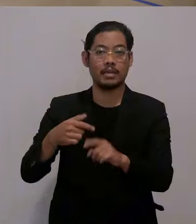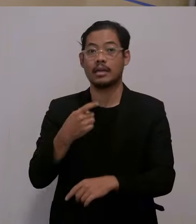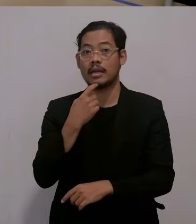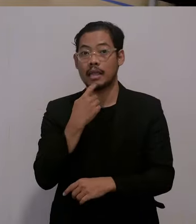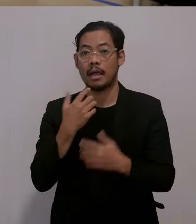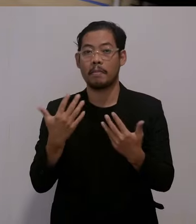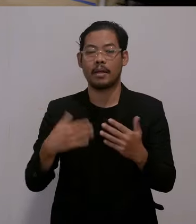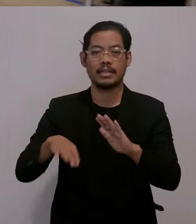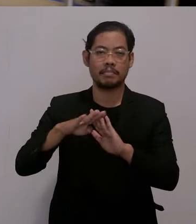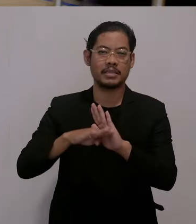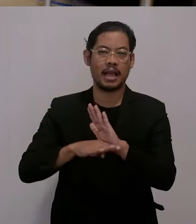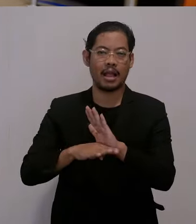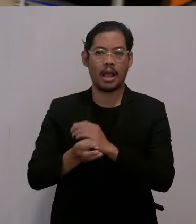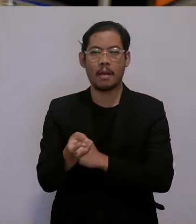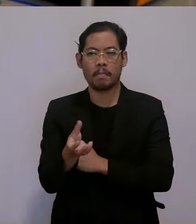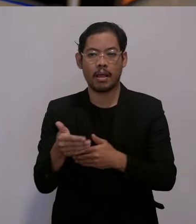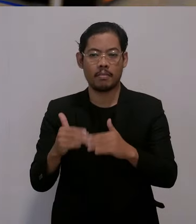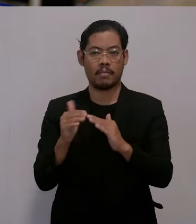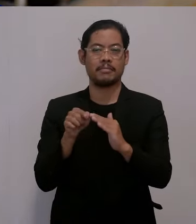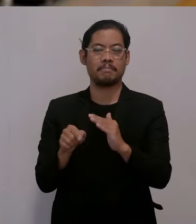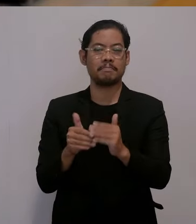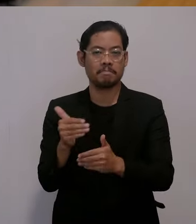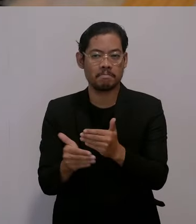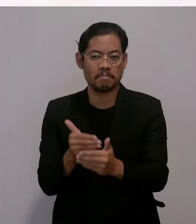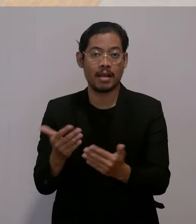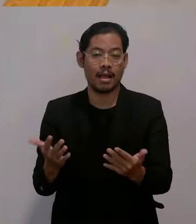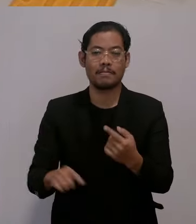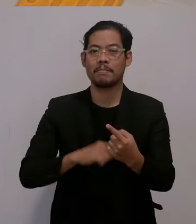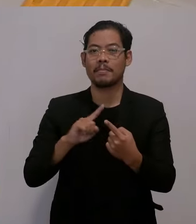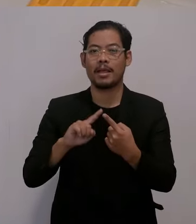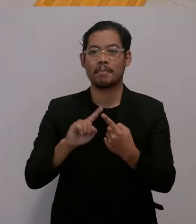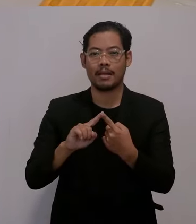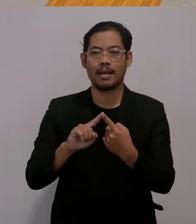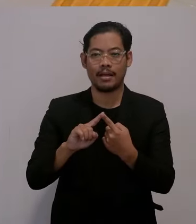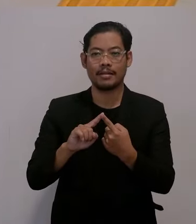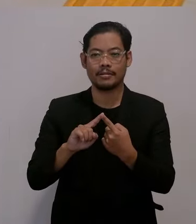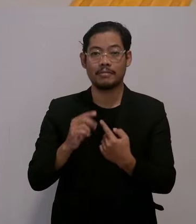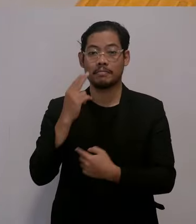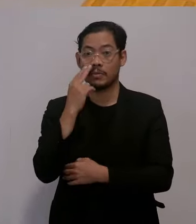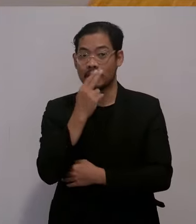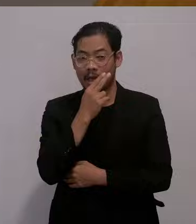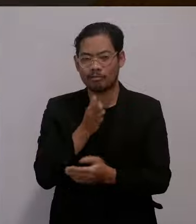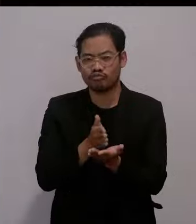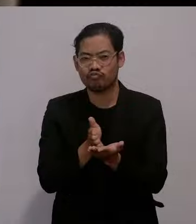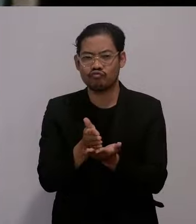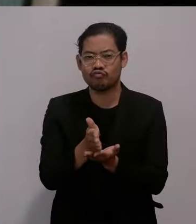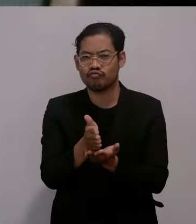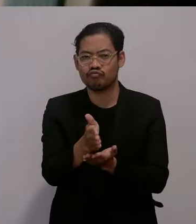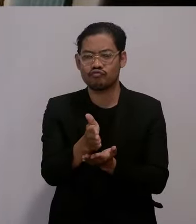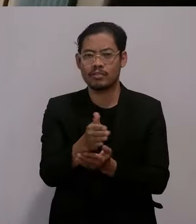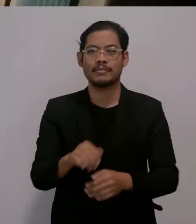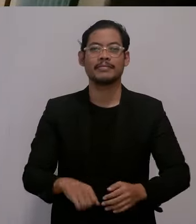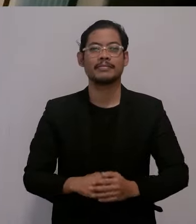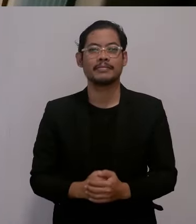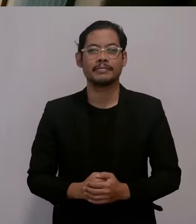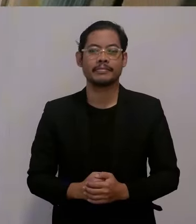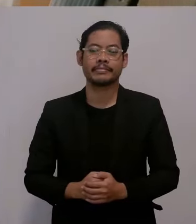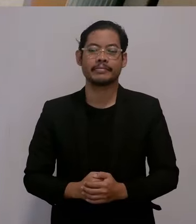14/PRT/M/2017 tentang persyaratan kemudahan bangunan gedung, yaitu 1. Jalur pemandu atau guiding